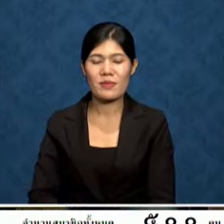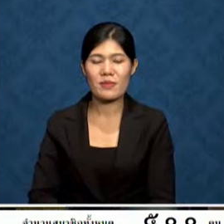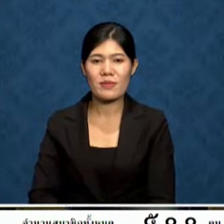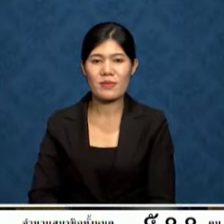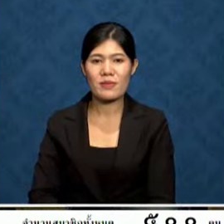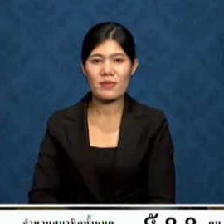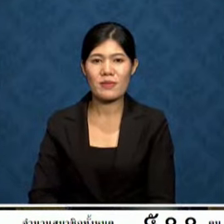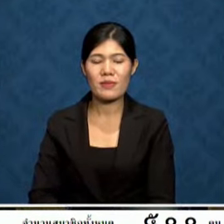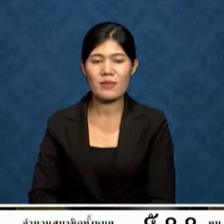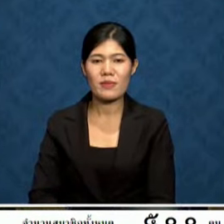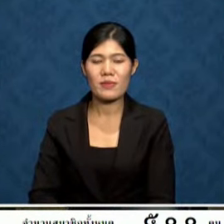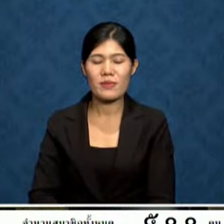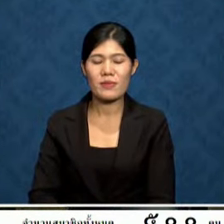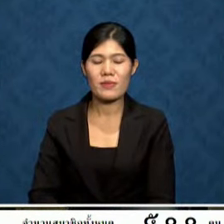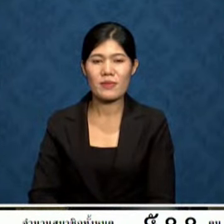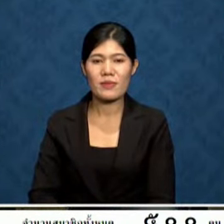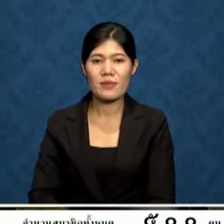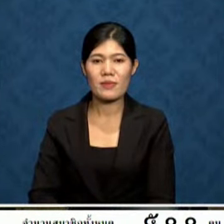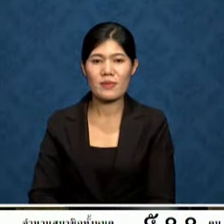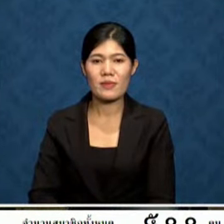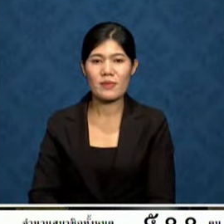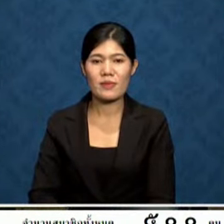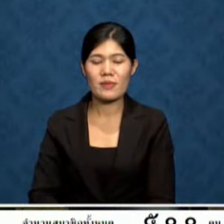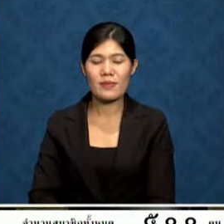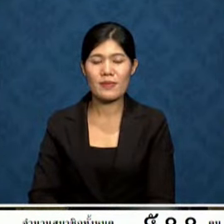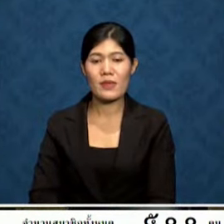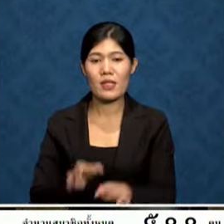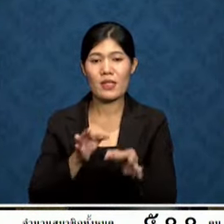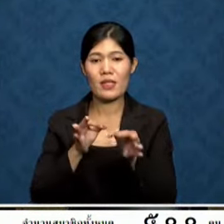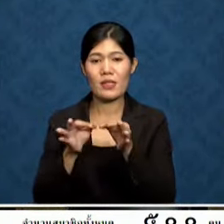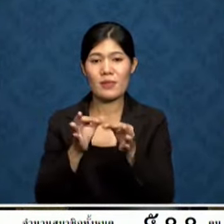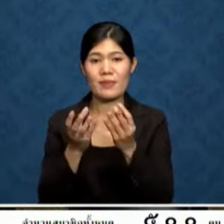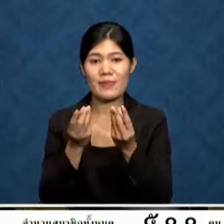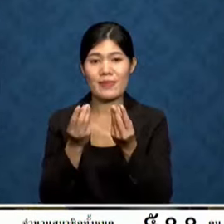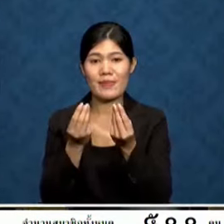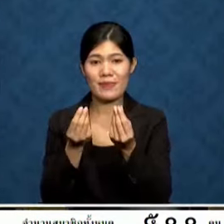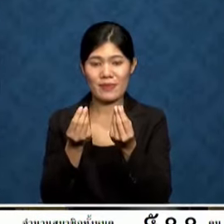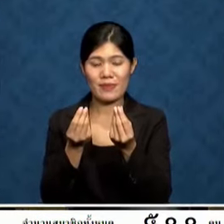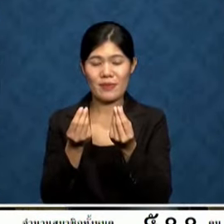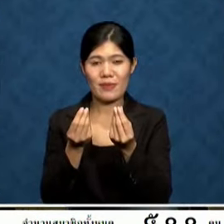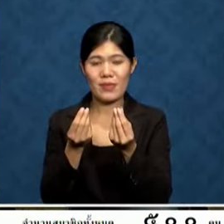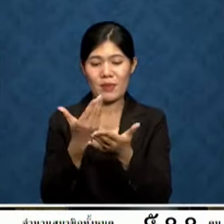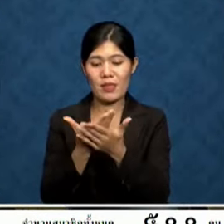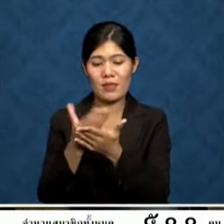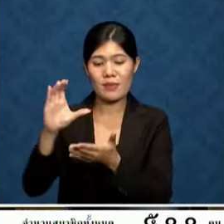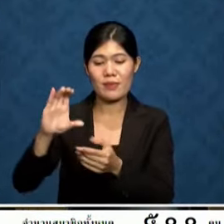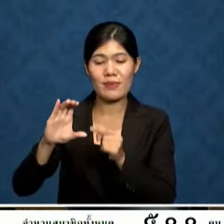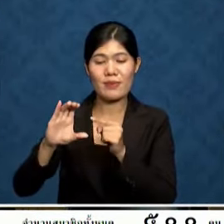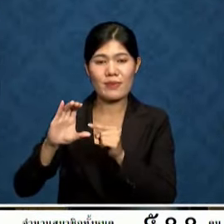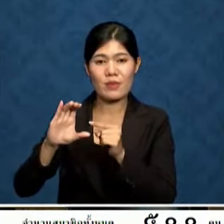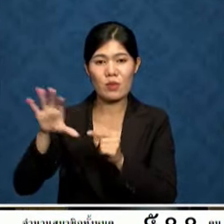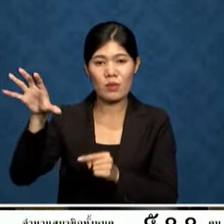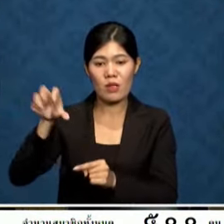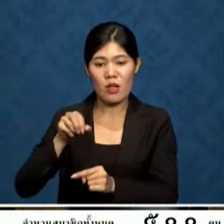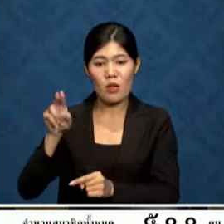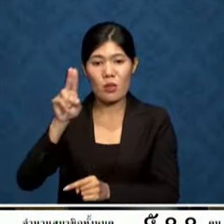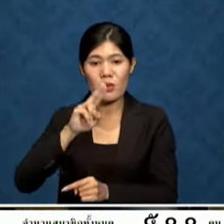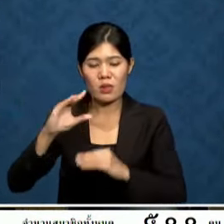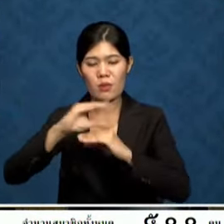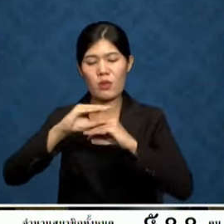ครับขอลงรายละเอียดนะครับเกี่ยวกับงบประมาณที่จะมาใช้สำหรับโครงการ Digital